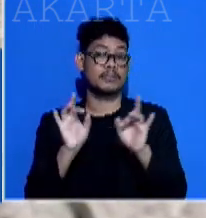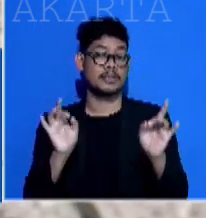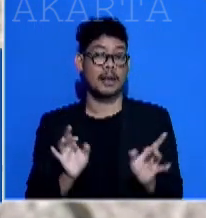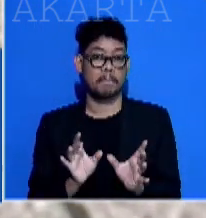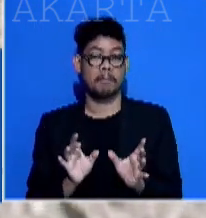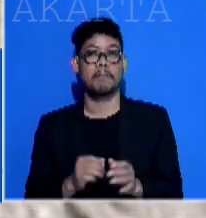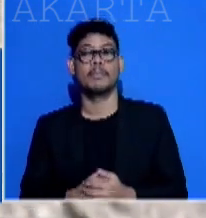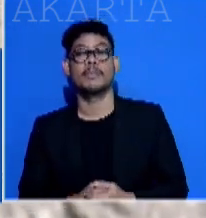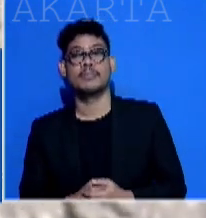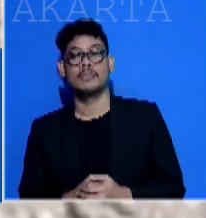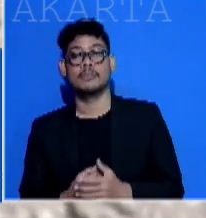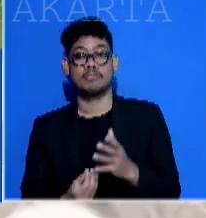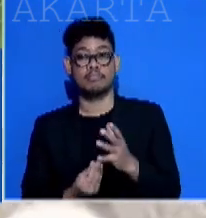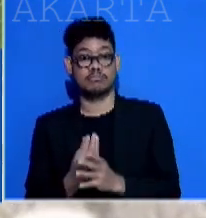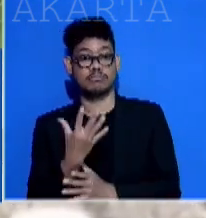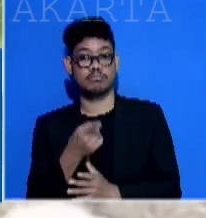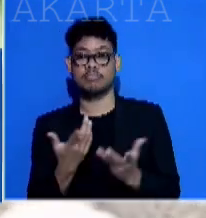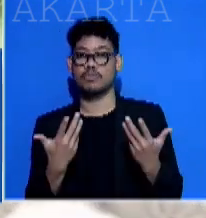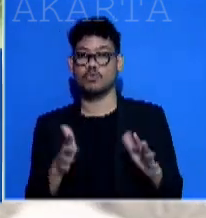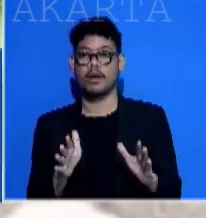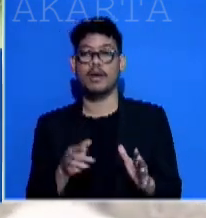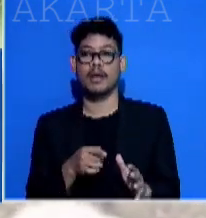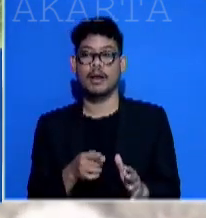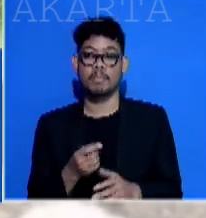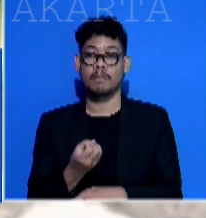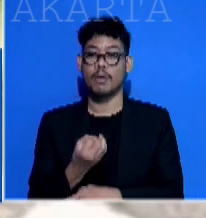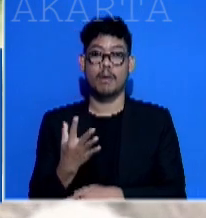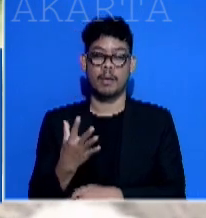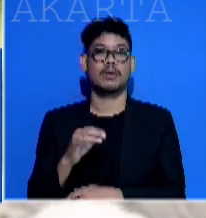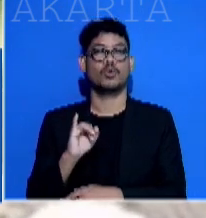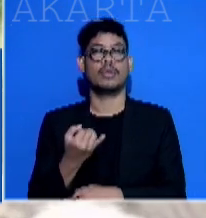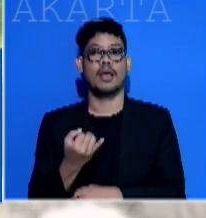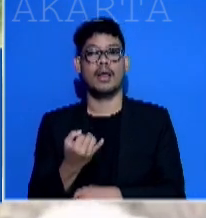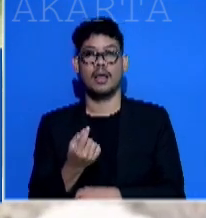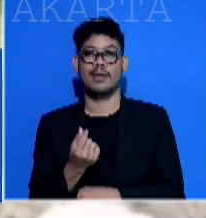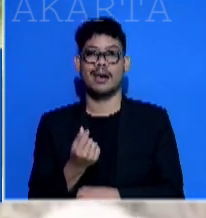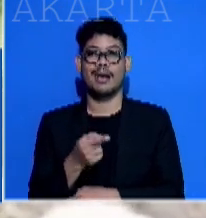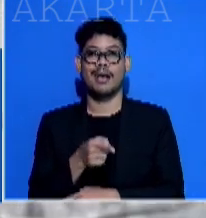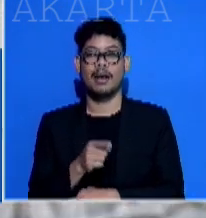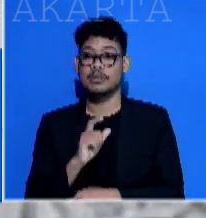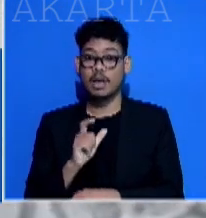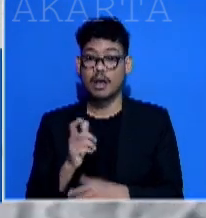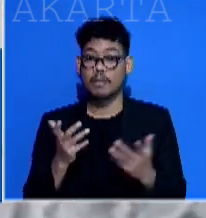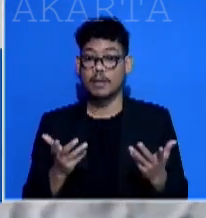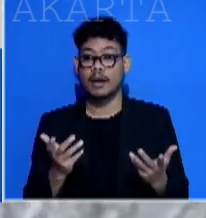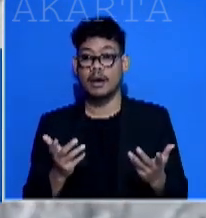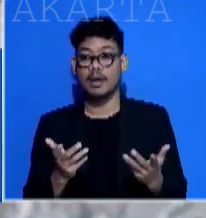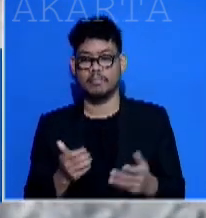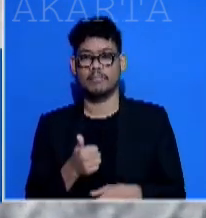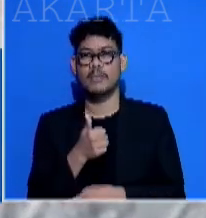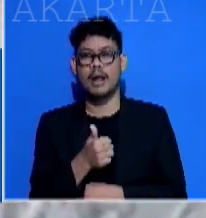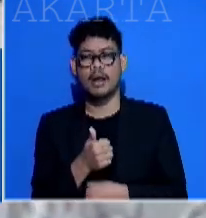Sawetawis ingkang sampun dados lan gadah cakrik sae ngancik yutanan rupiah. Cara mbabar tanaman kamboja Jepang menika saged kanthi